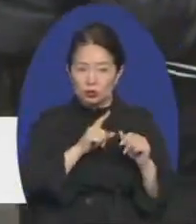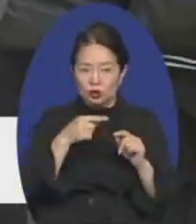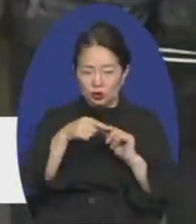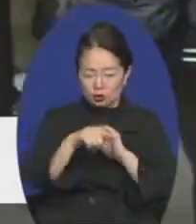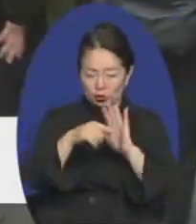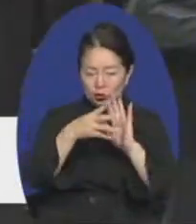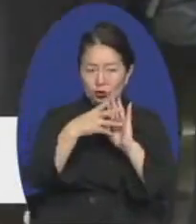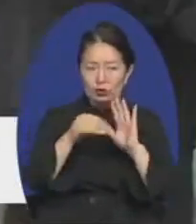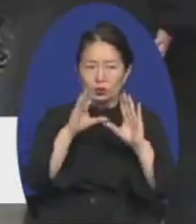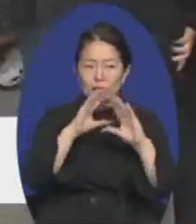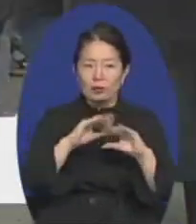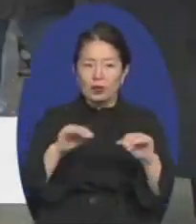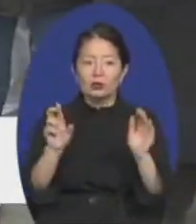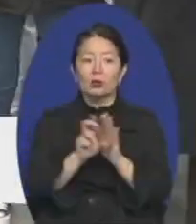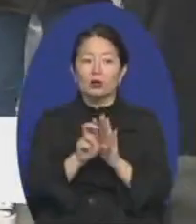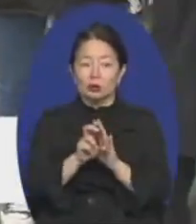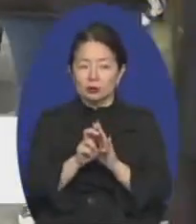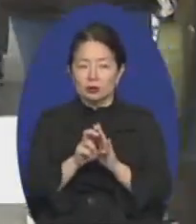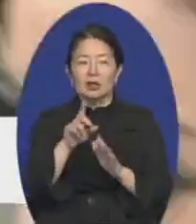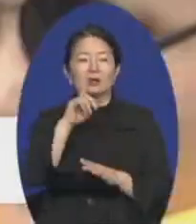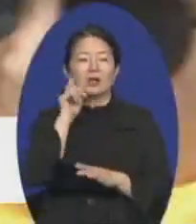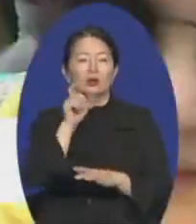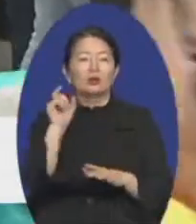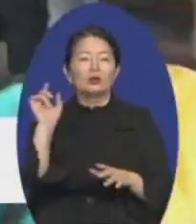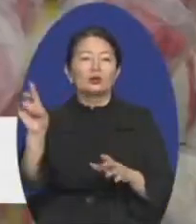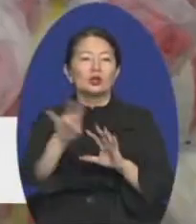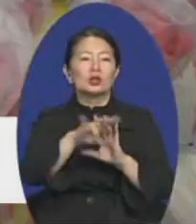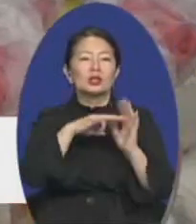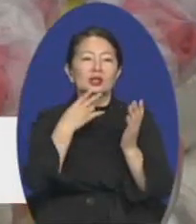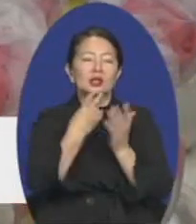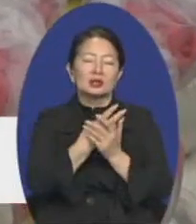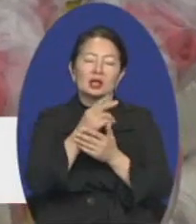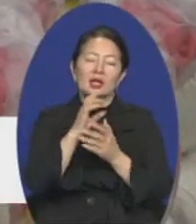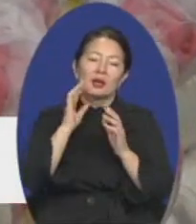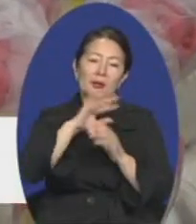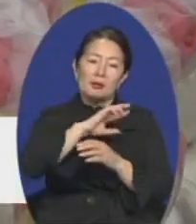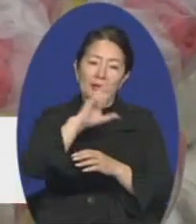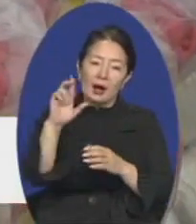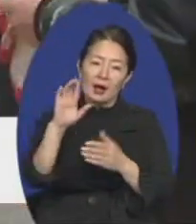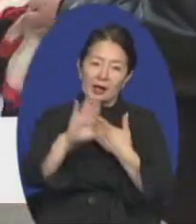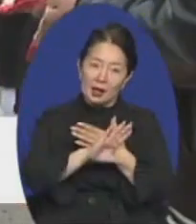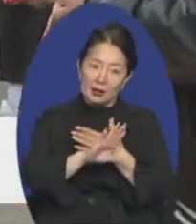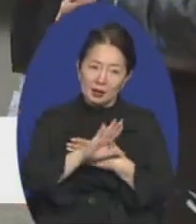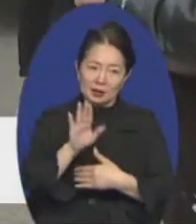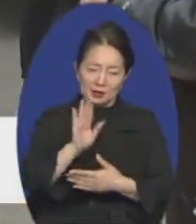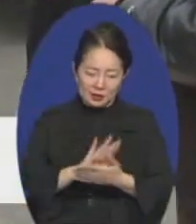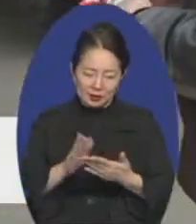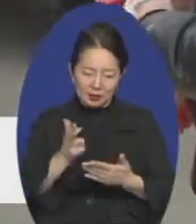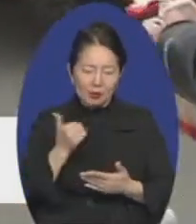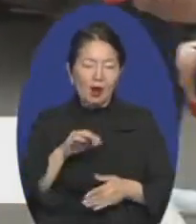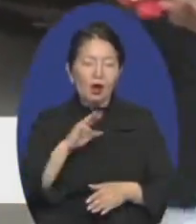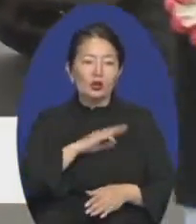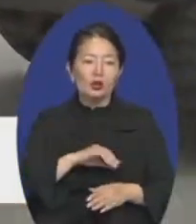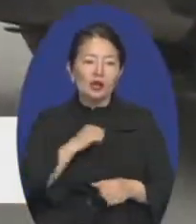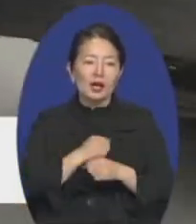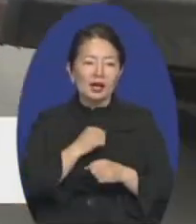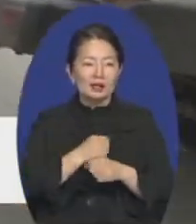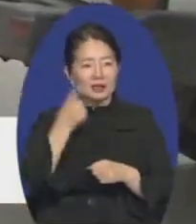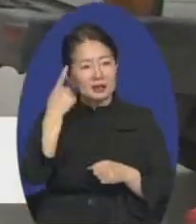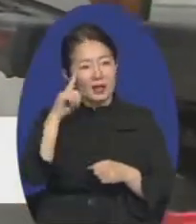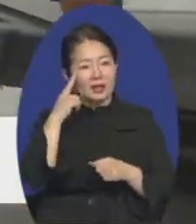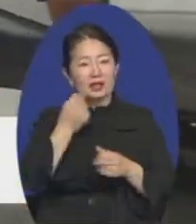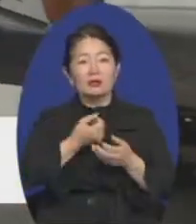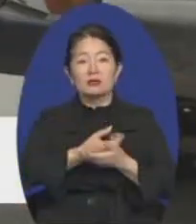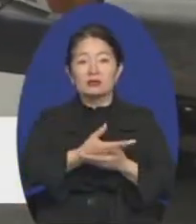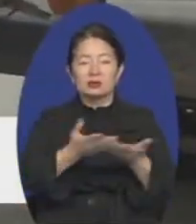сөрөг нөлөөллийг бууруулах боломж бүрдэн. За залуучууд ийхүү нэгдэж байгаль дэлхийгээ хайрлан хамгаалах цэвэр цэмцгэр байлгахын төлөө ажил хэрэгж санд